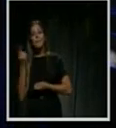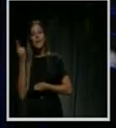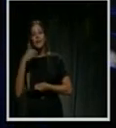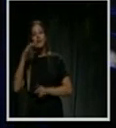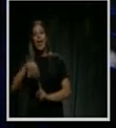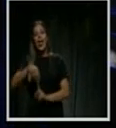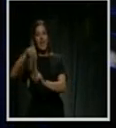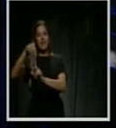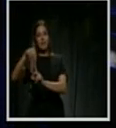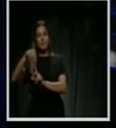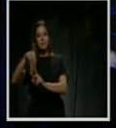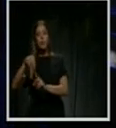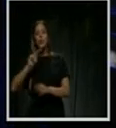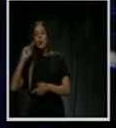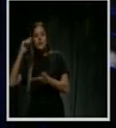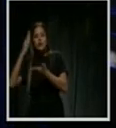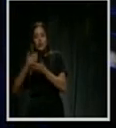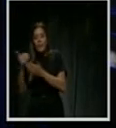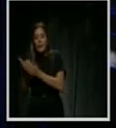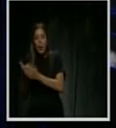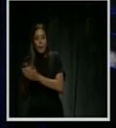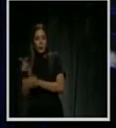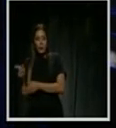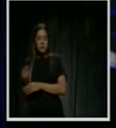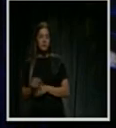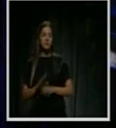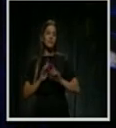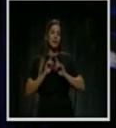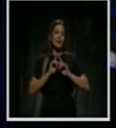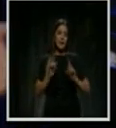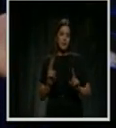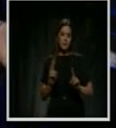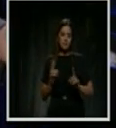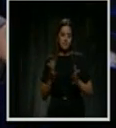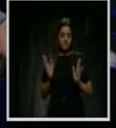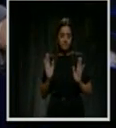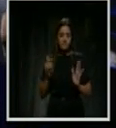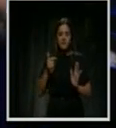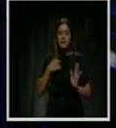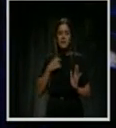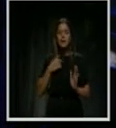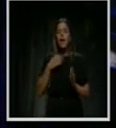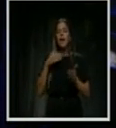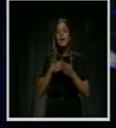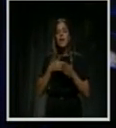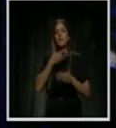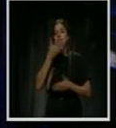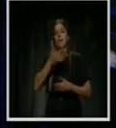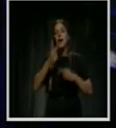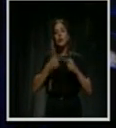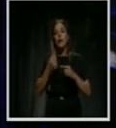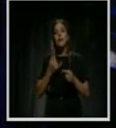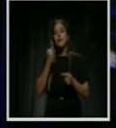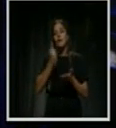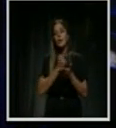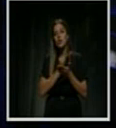jittieħdu minn wara l-kwinti. Però verament xi tfisser il-governanza għall-Partit Nazzjonalista. U ħanaqaf hemmhekk fuq il-miżinformazzjoni forsi ma jkomplix biex